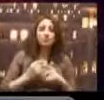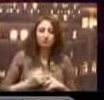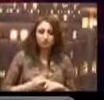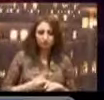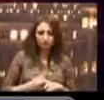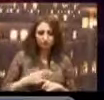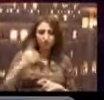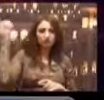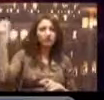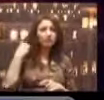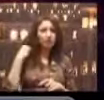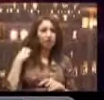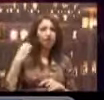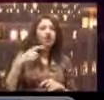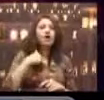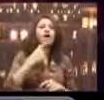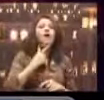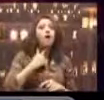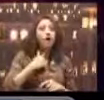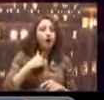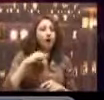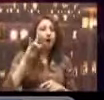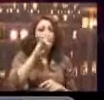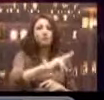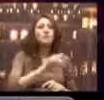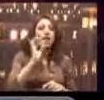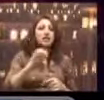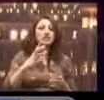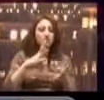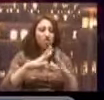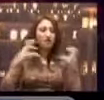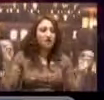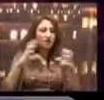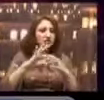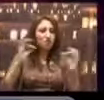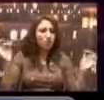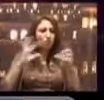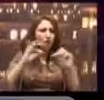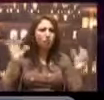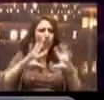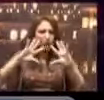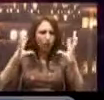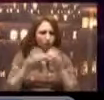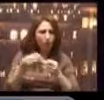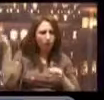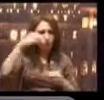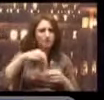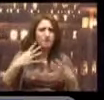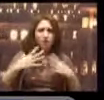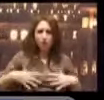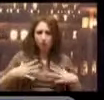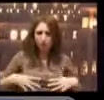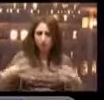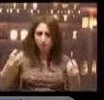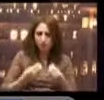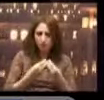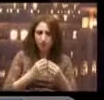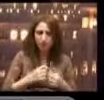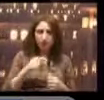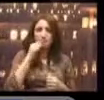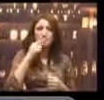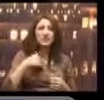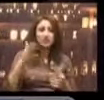قال لي ماشي احنا هنحب اكس وخلاص، احنا فهمنا ده وعايزين نعمل له تفاصيل على الاساس ده، حتى في الشخصيه وفي اللبس وانجي كانت حاضره معايا، انجي مراتي